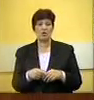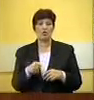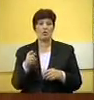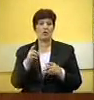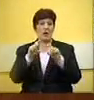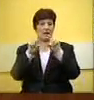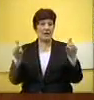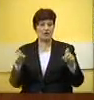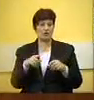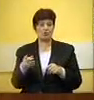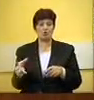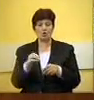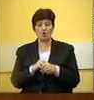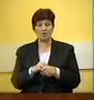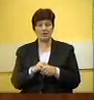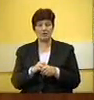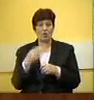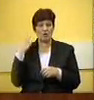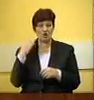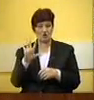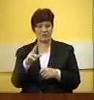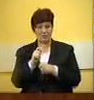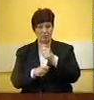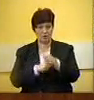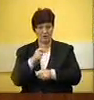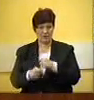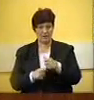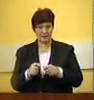administraciju, agenciju, što dodatno otežava njihovo poslovanje.